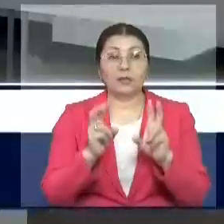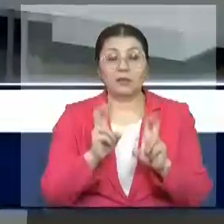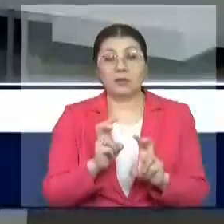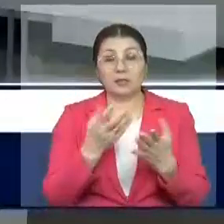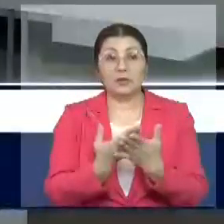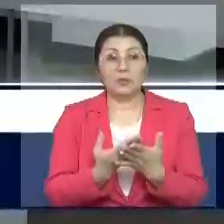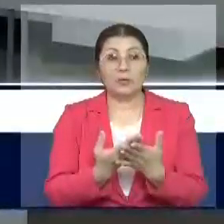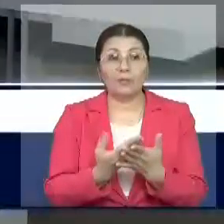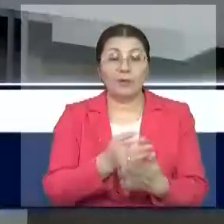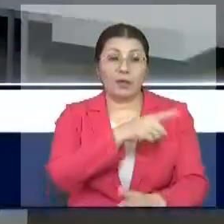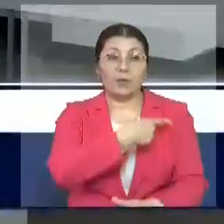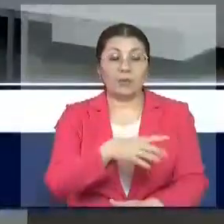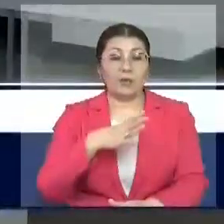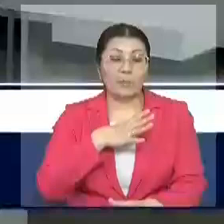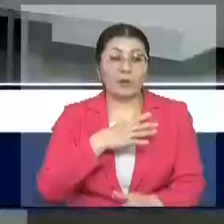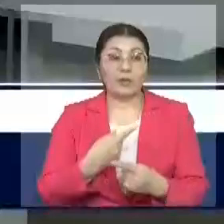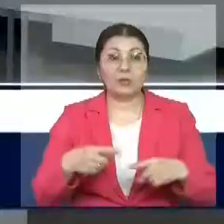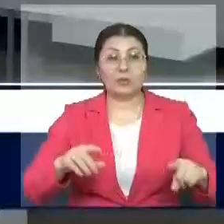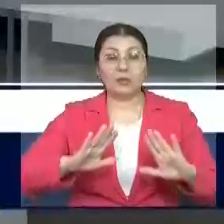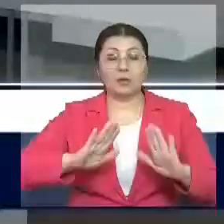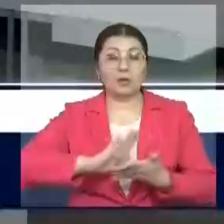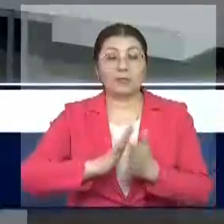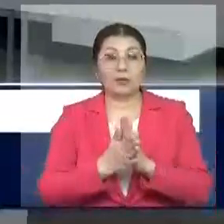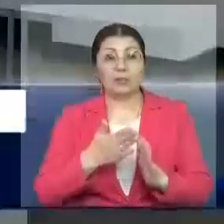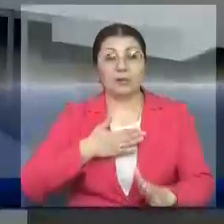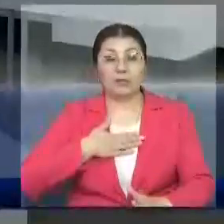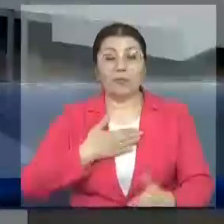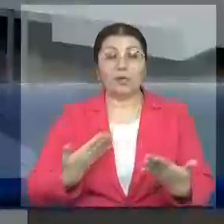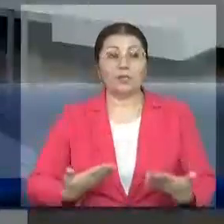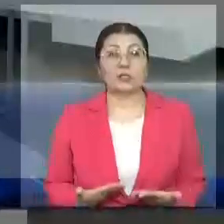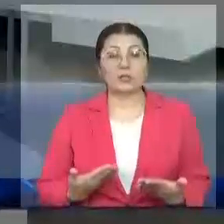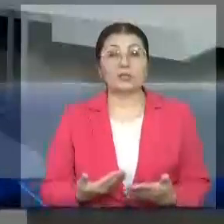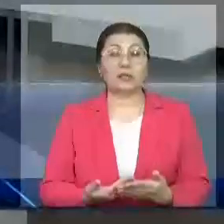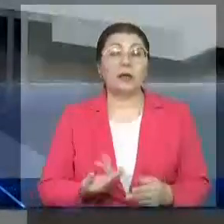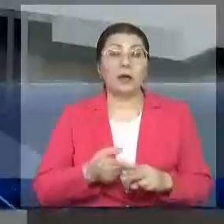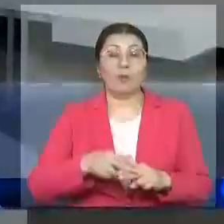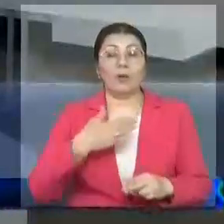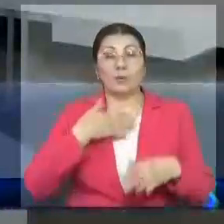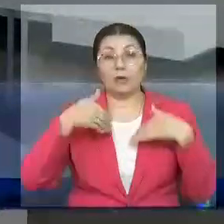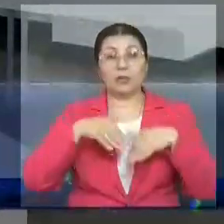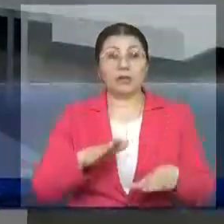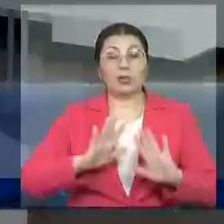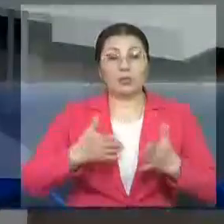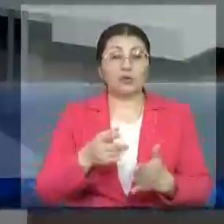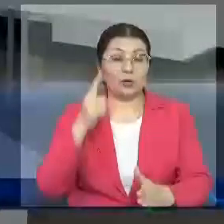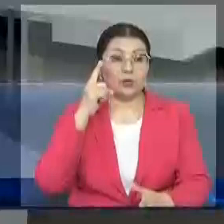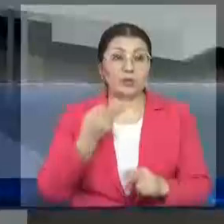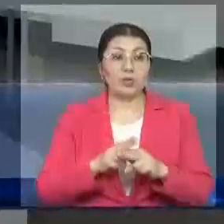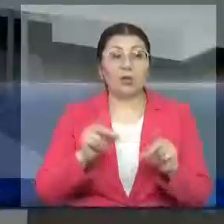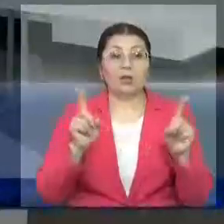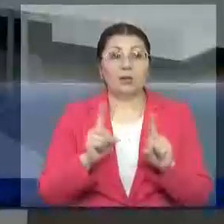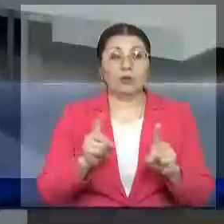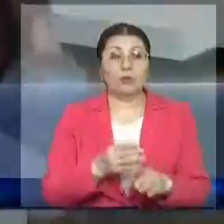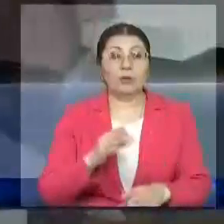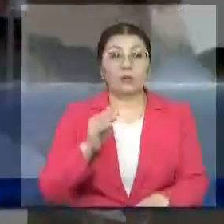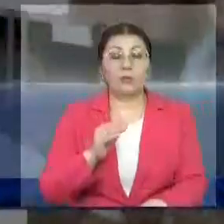dots. Было несколько ситуаций в моей жизни, которые привели меня к этому решению. Я случайно узнал о том, что